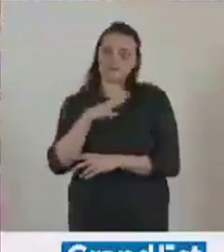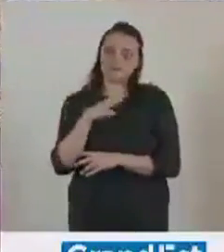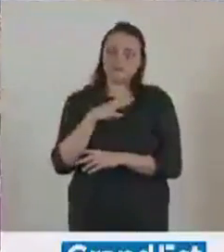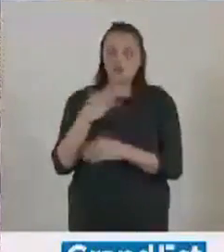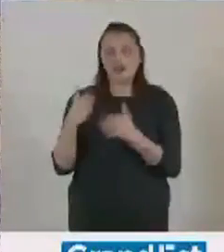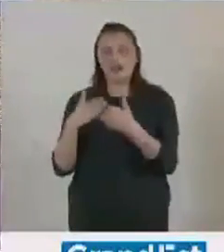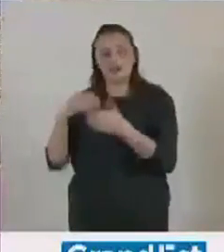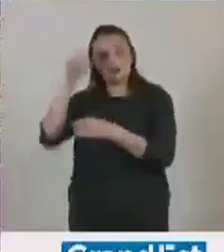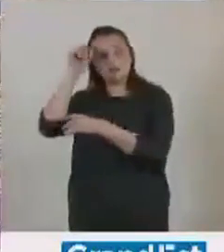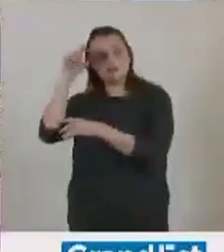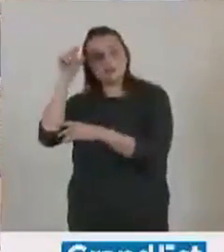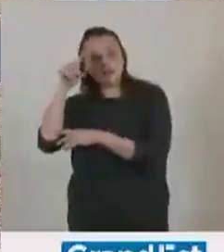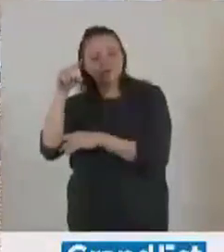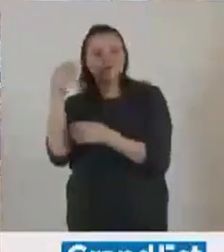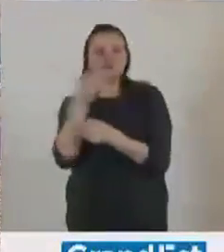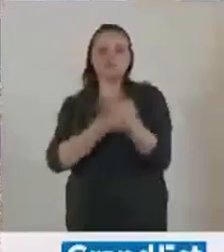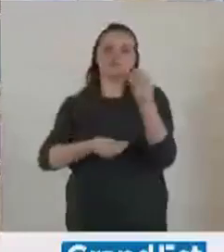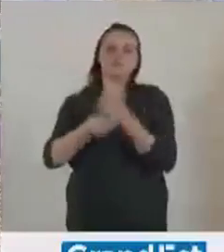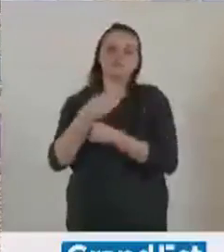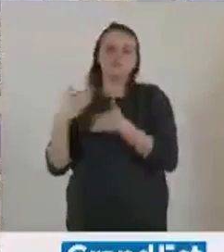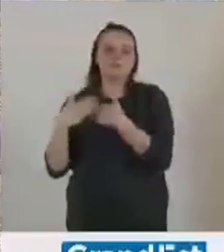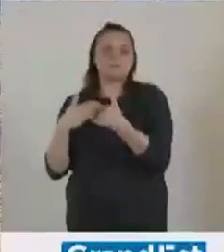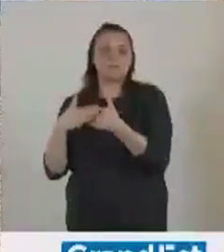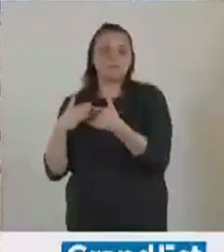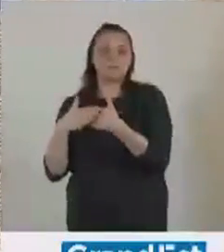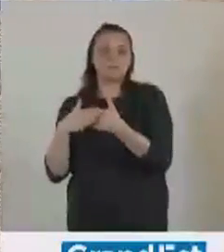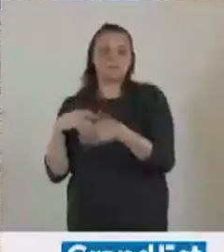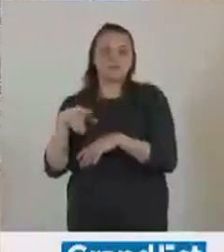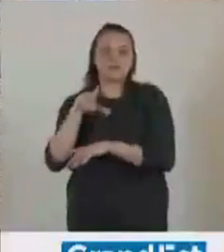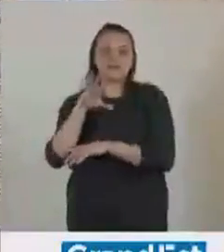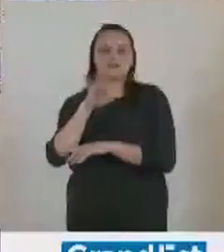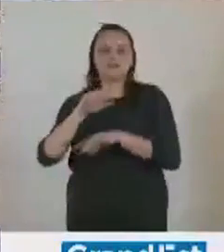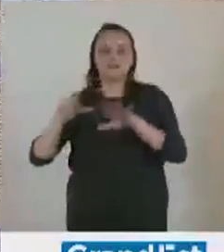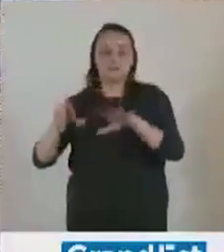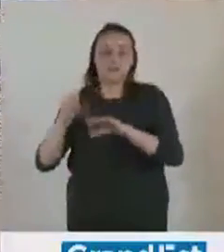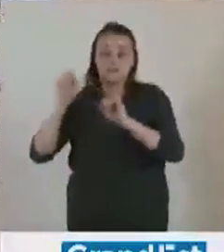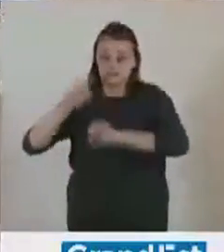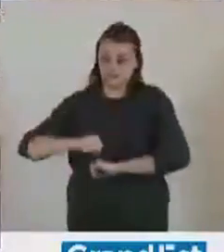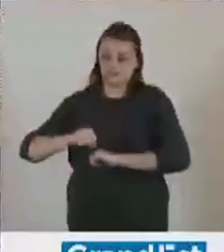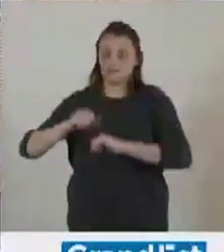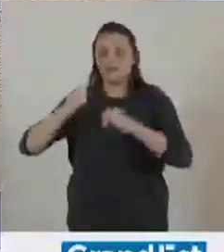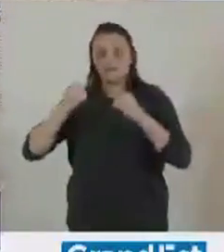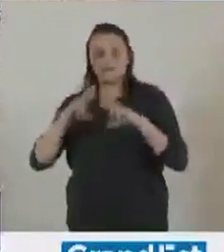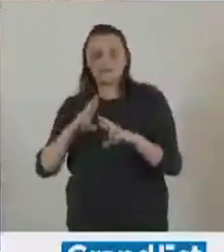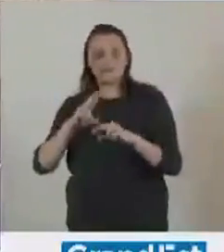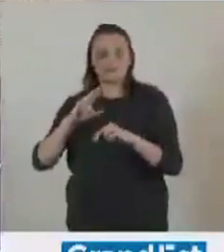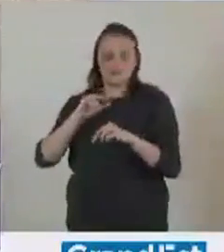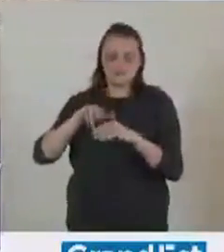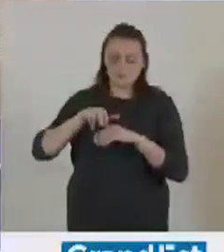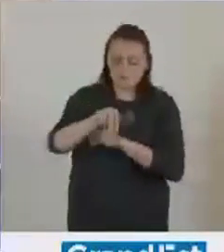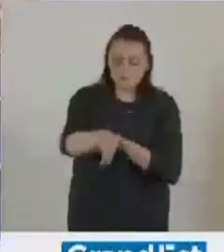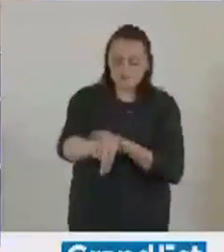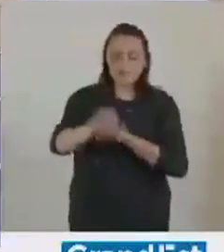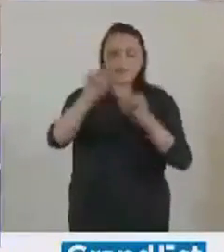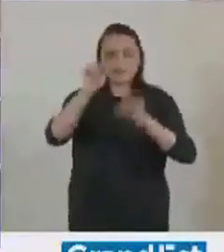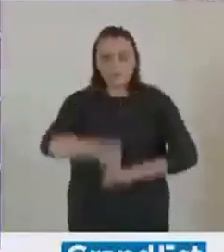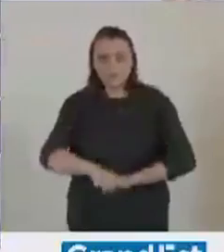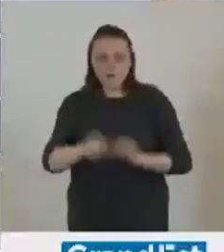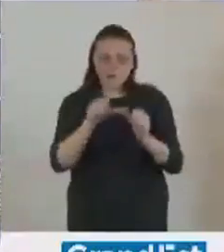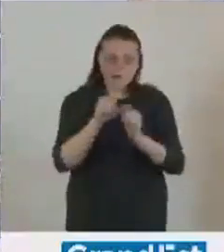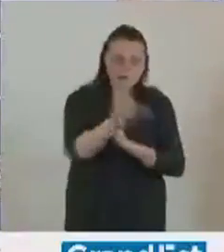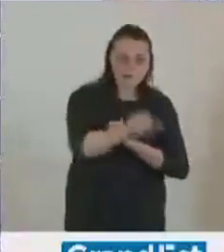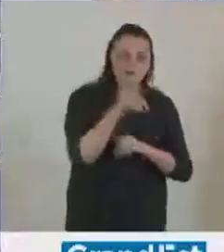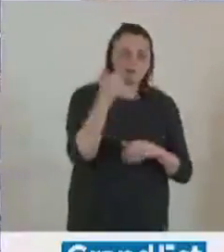Ménil-Mitry en Meurthe-et-Moselle, c'est l'assurance de bénéficier demain de la télémédecine, de la télésurveillance, d'un accès au télétravail,